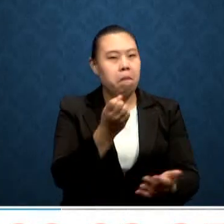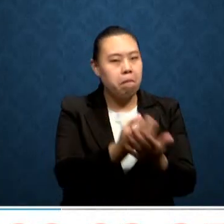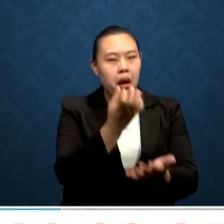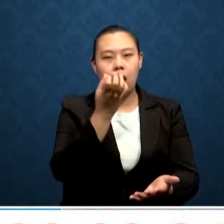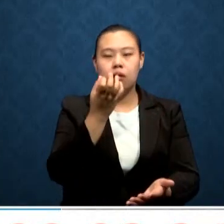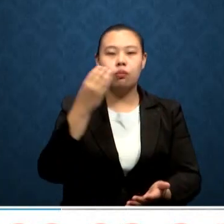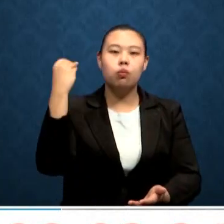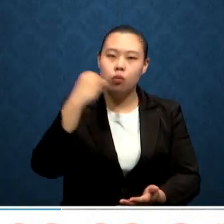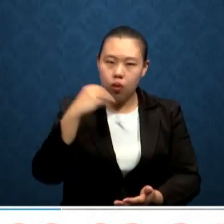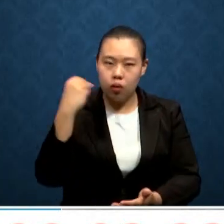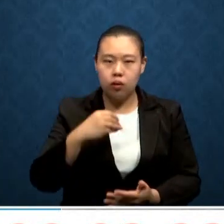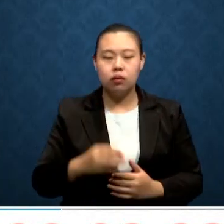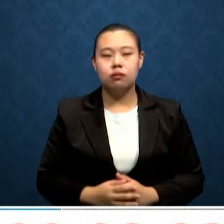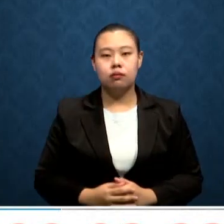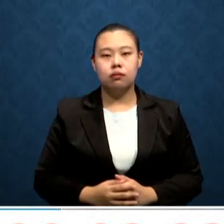แก้ไ